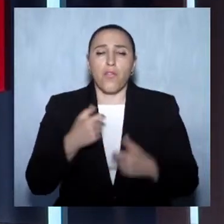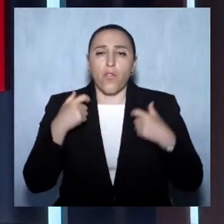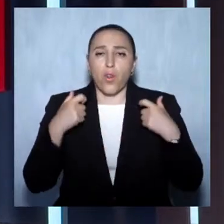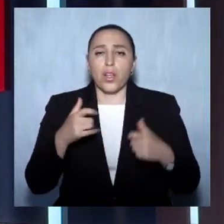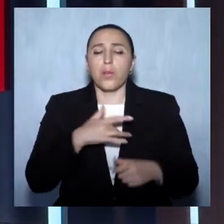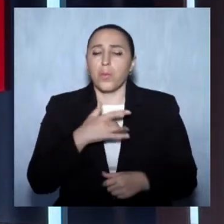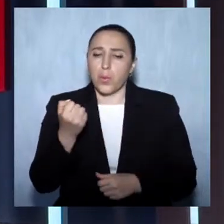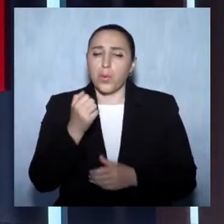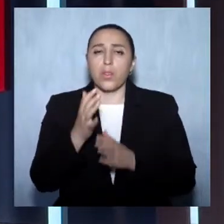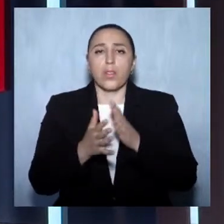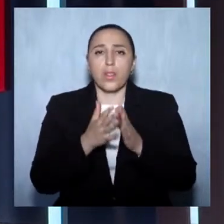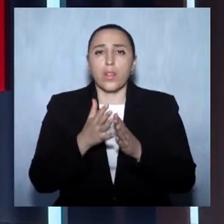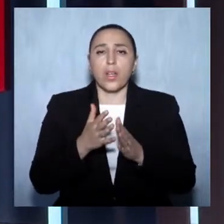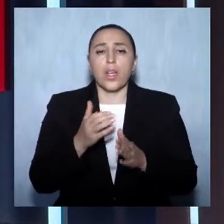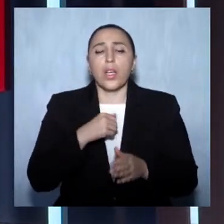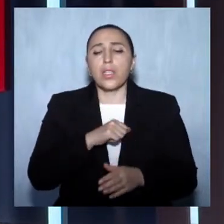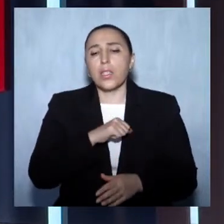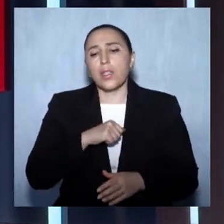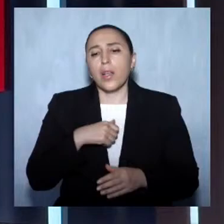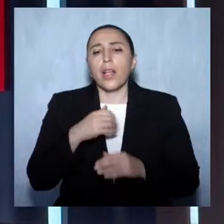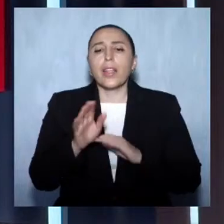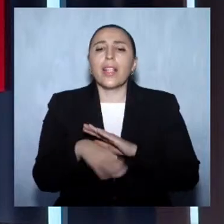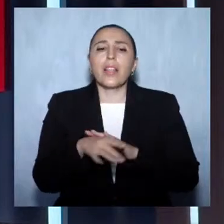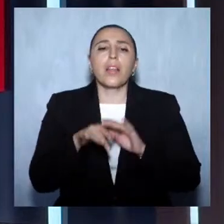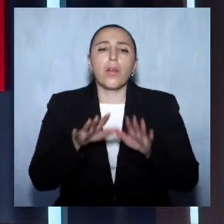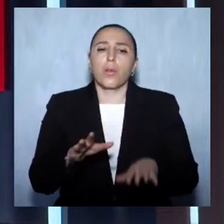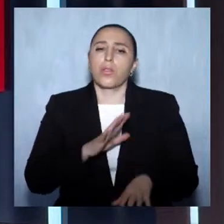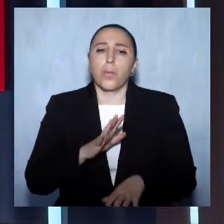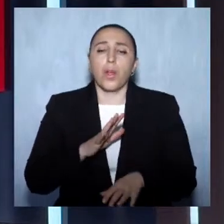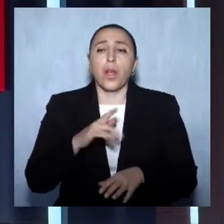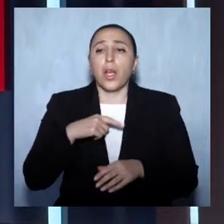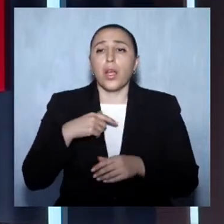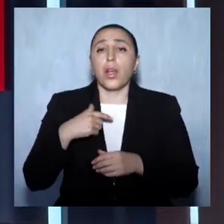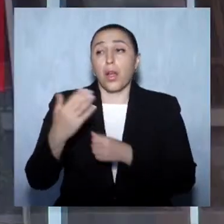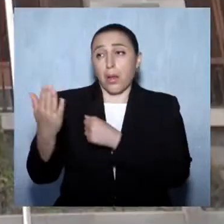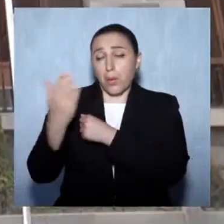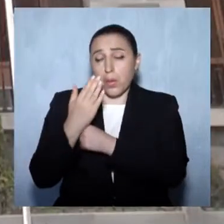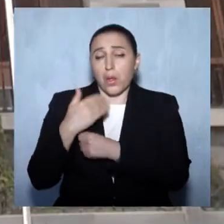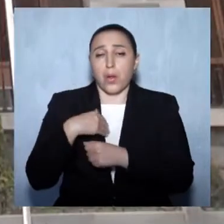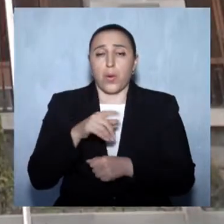սակայն, պնդում է, ինքնագործունեությամբ չի զբաղվել, ինքն էլ իր վերադասի ենթական է։